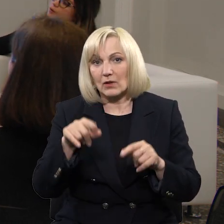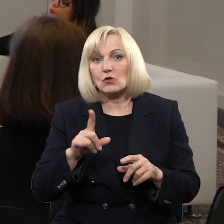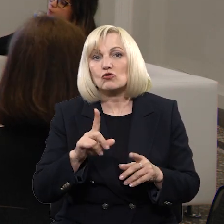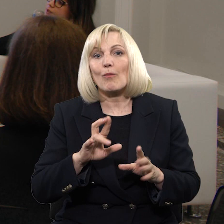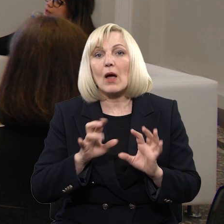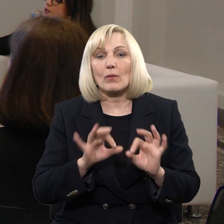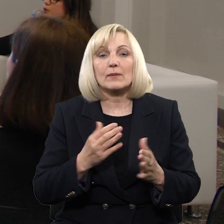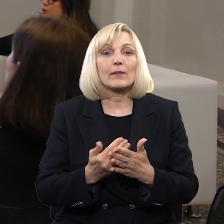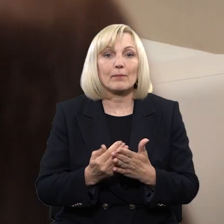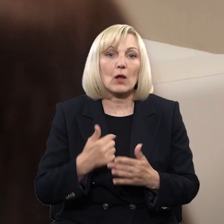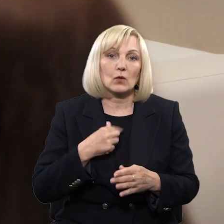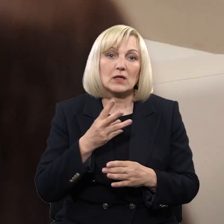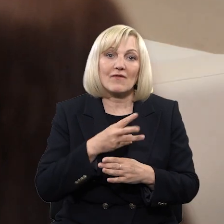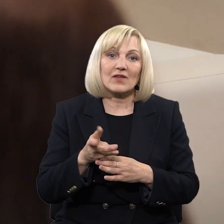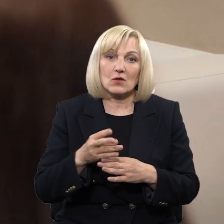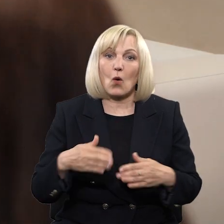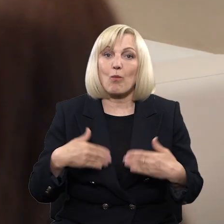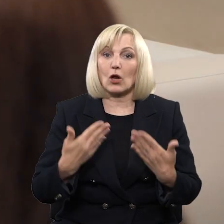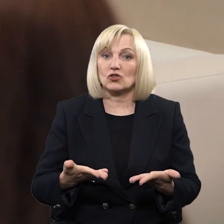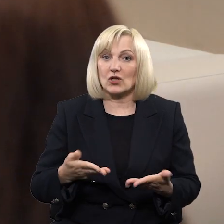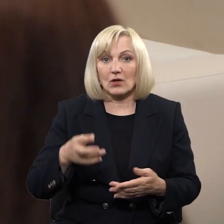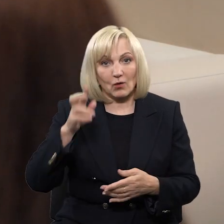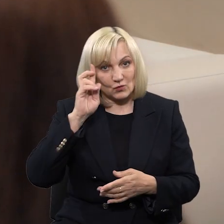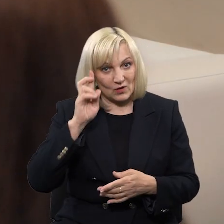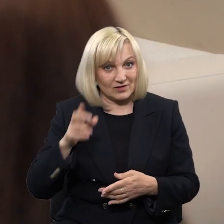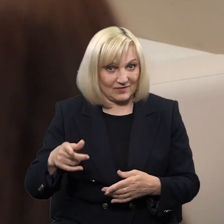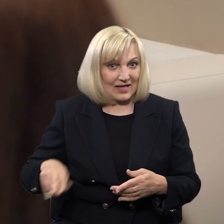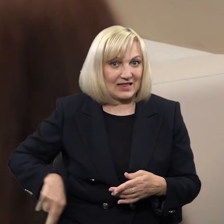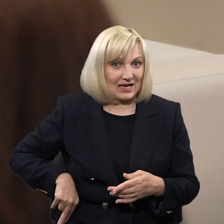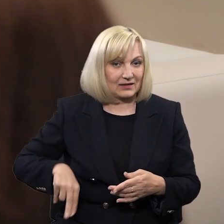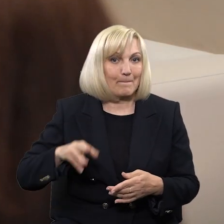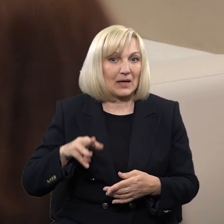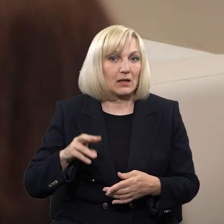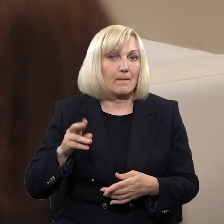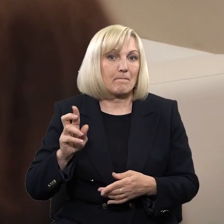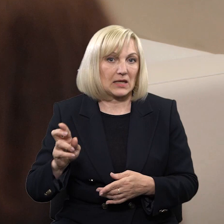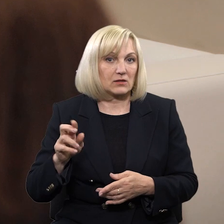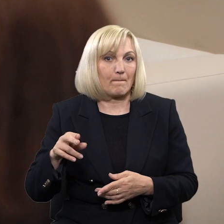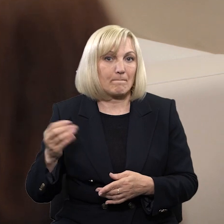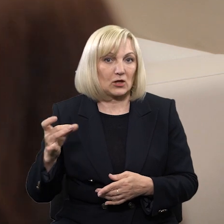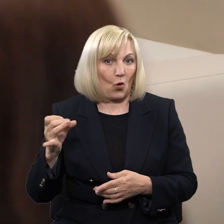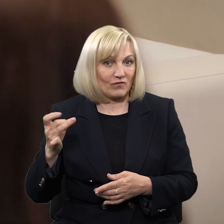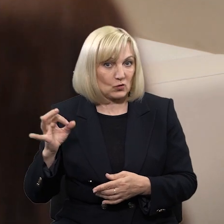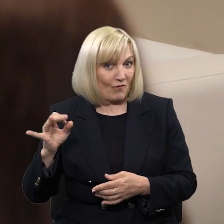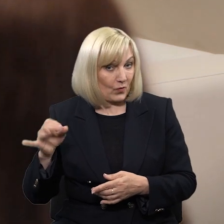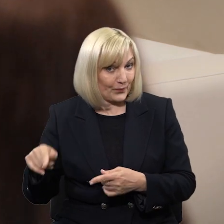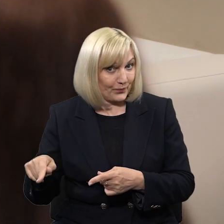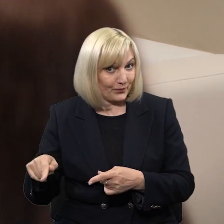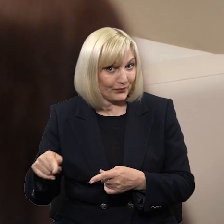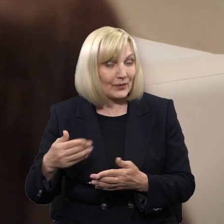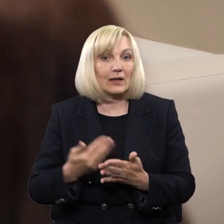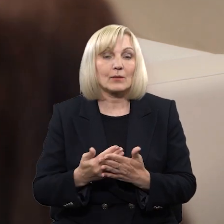Чтобы объяснить Например у нас есть видеообращение к генерального директора государственного Эрмитажа Михаил Борисовича Петровского это вот